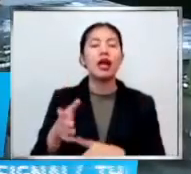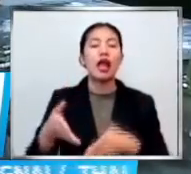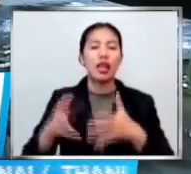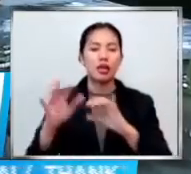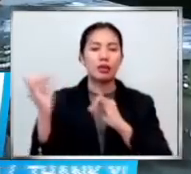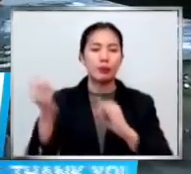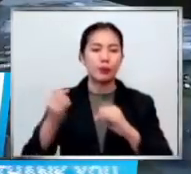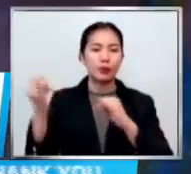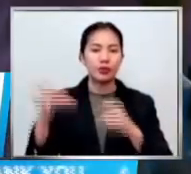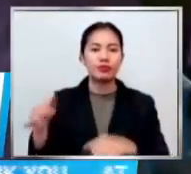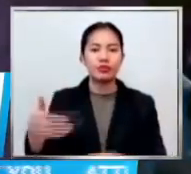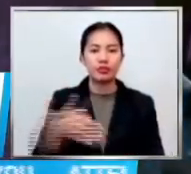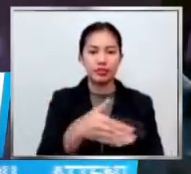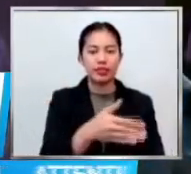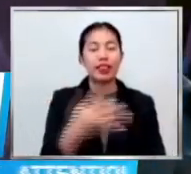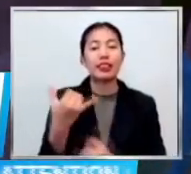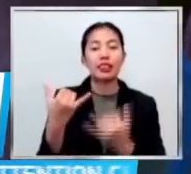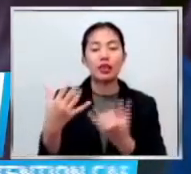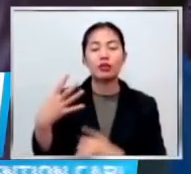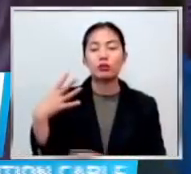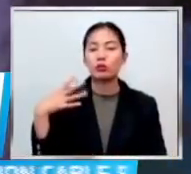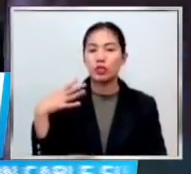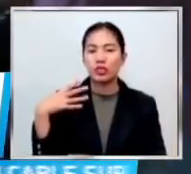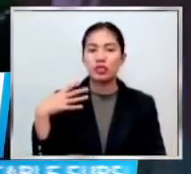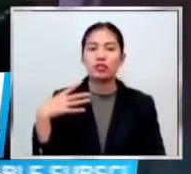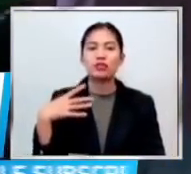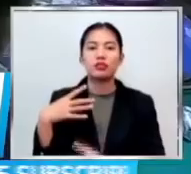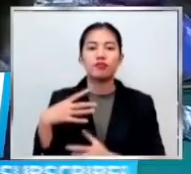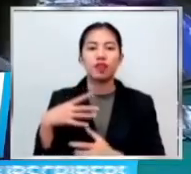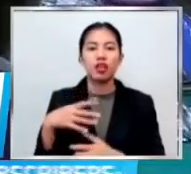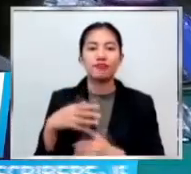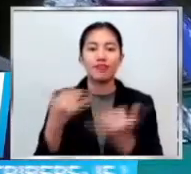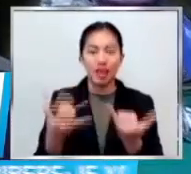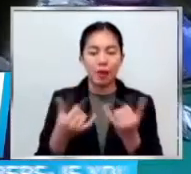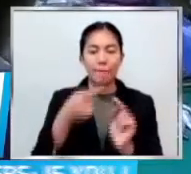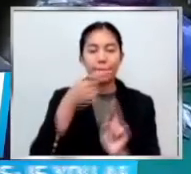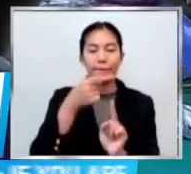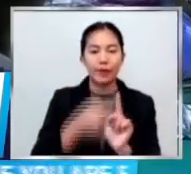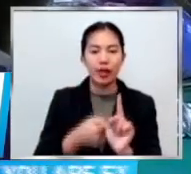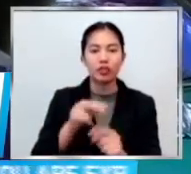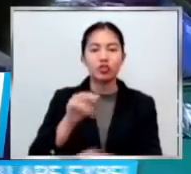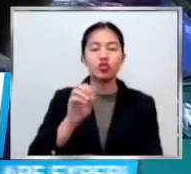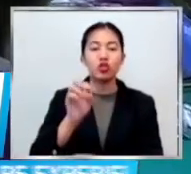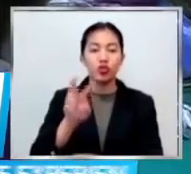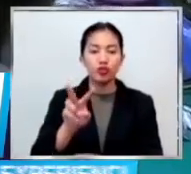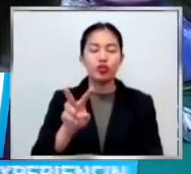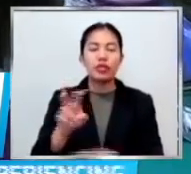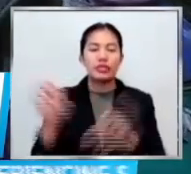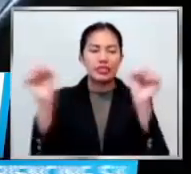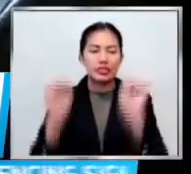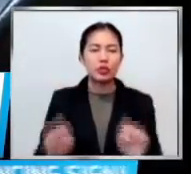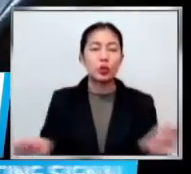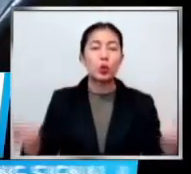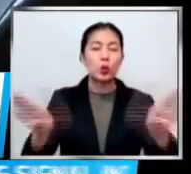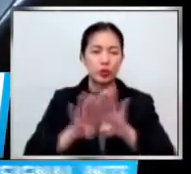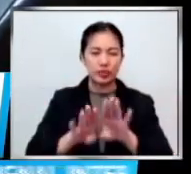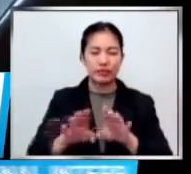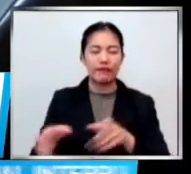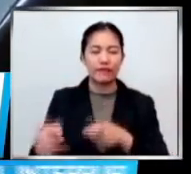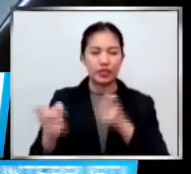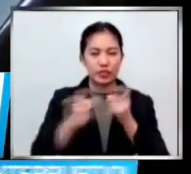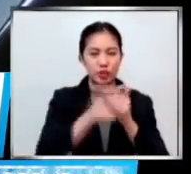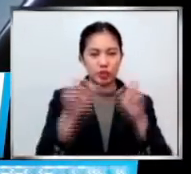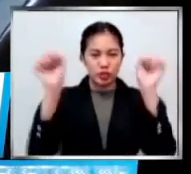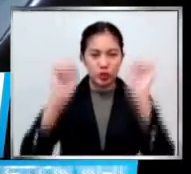kung ano ang magiging epekto ng pagsisimula ngayong Nobyembre ng closed fishing season sa Northern Palawan na isa sa mga pangunahing pinagkukunan ng galunggong ng